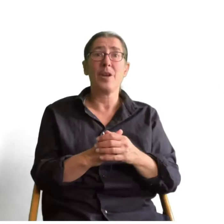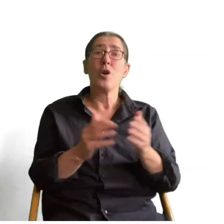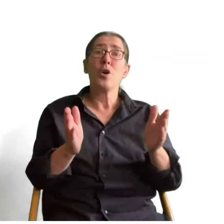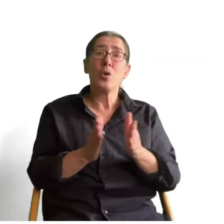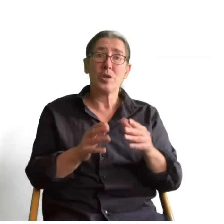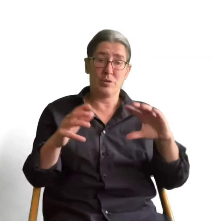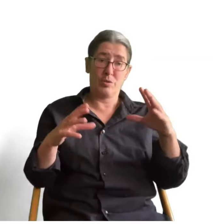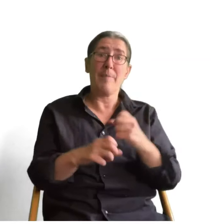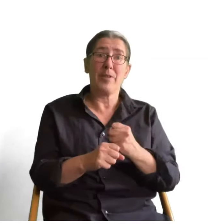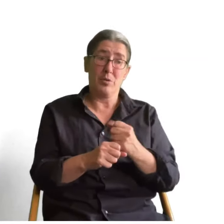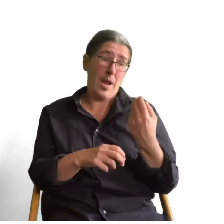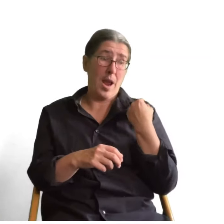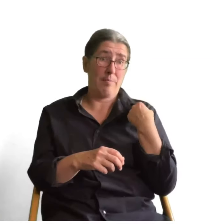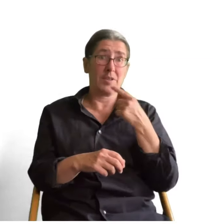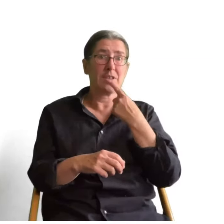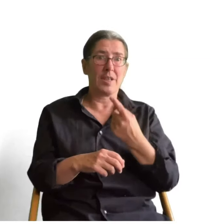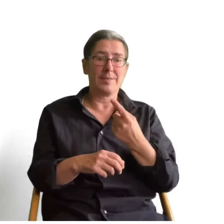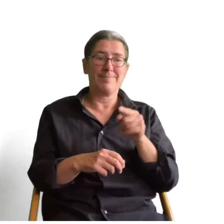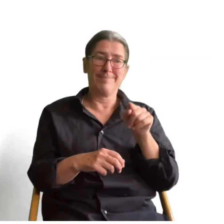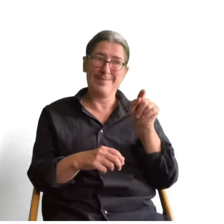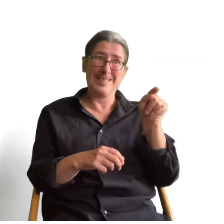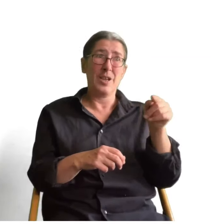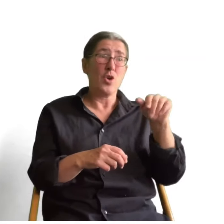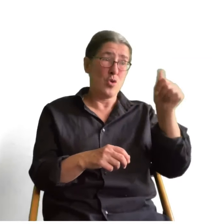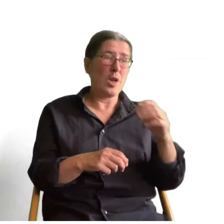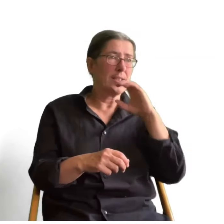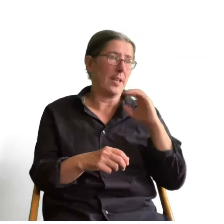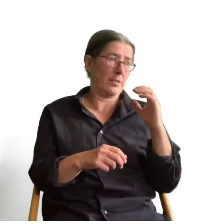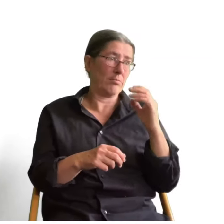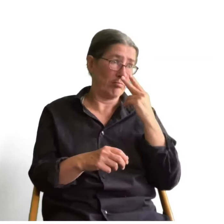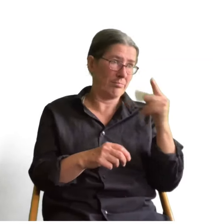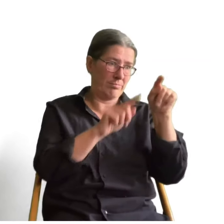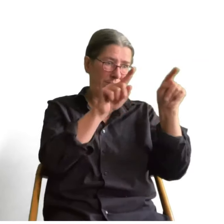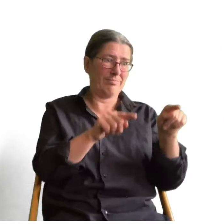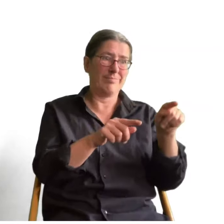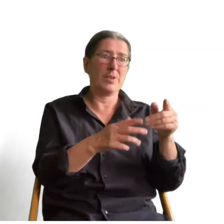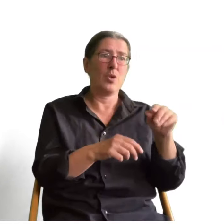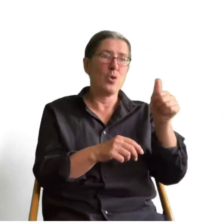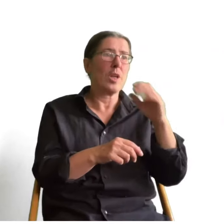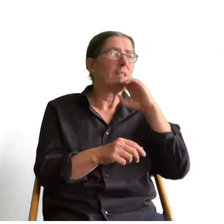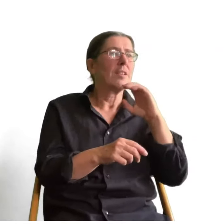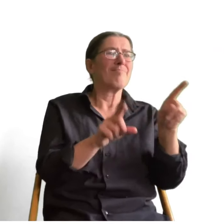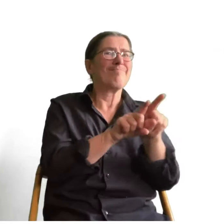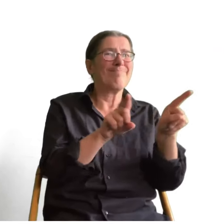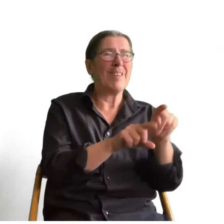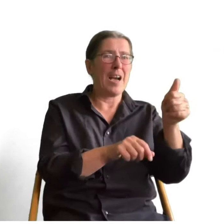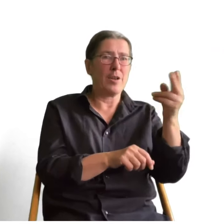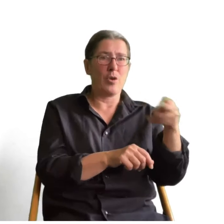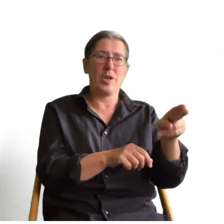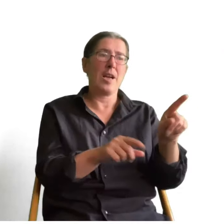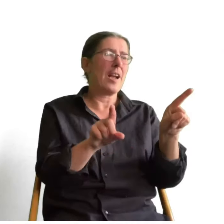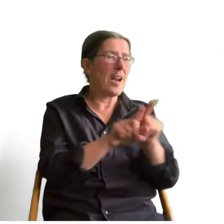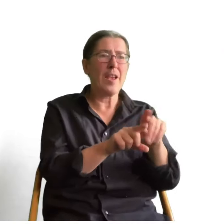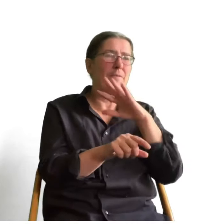Also, eine kurze Zusammenfassung. Wir hätten eben gesagt, diese 100 Cent, die man hier sieht, das entspricht einem Euro. Also